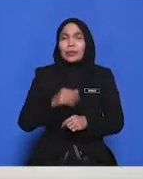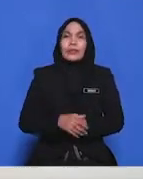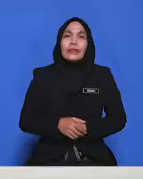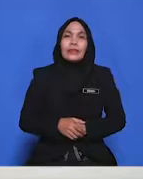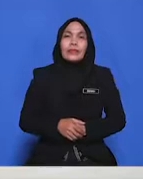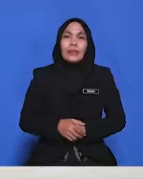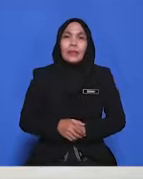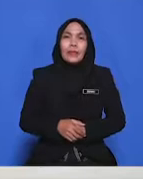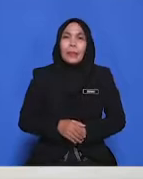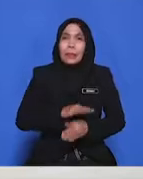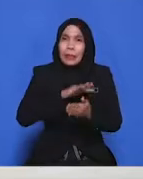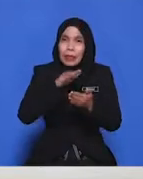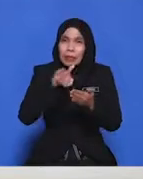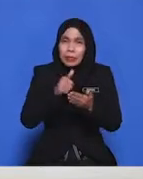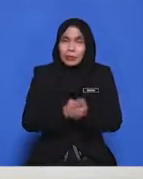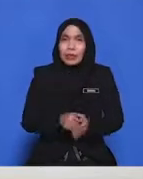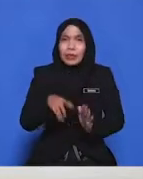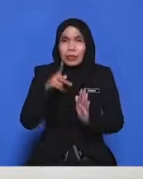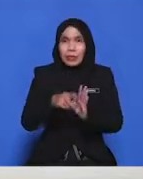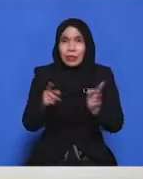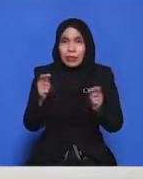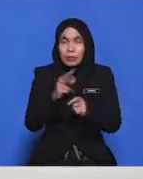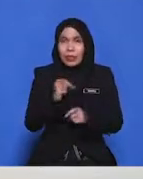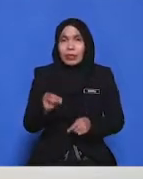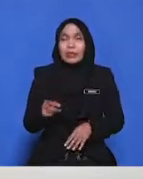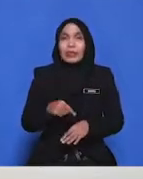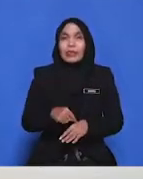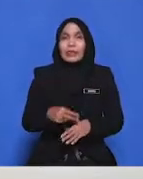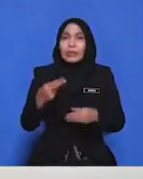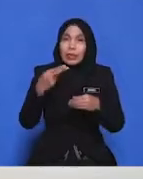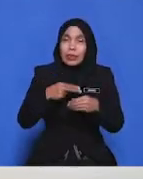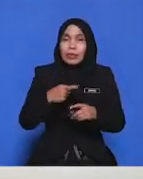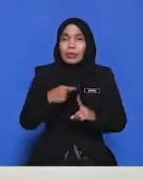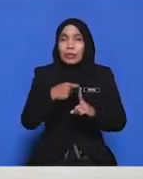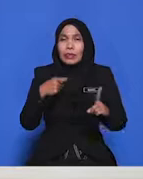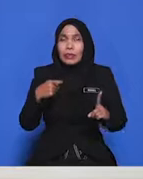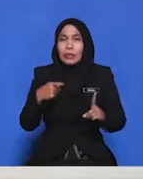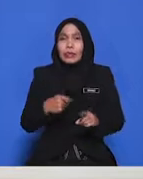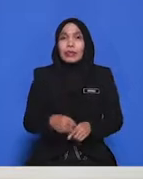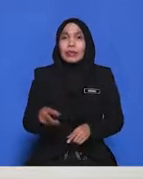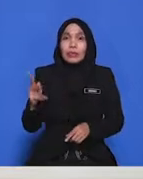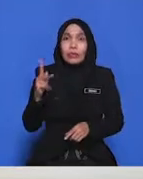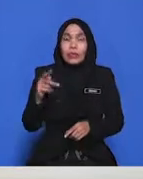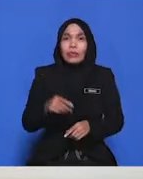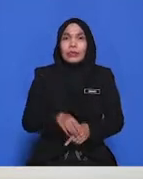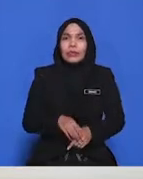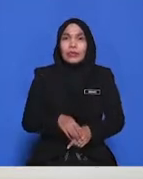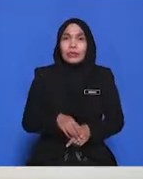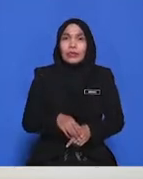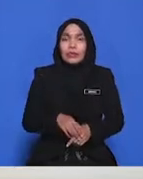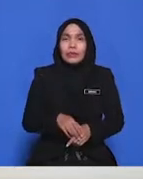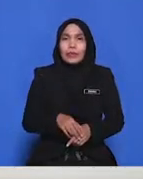sana. Semua penemuan ini adalah hasil daripada penguasaan yang kukuh terhadap